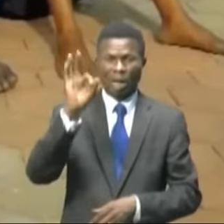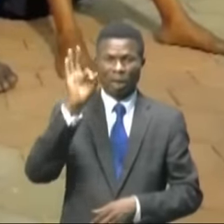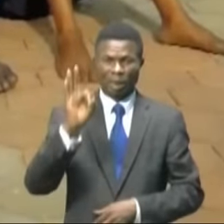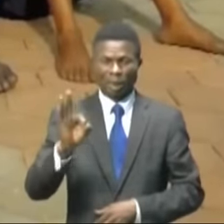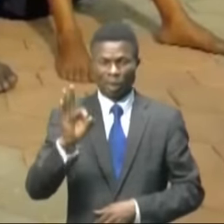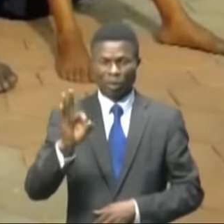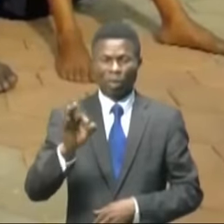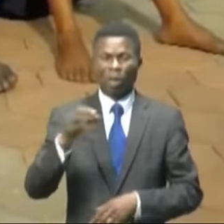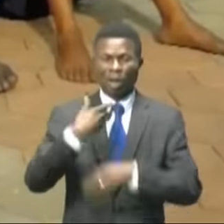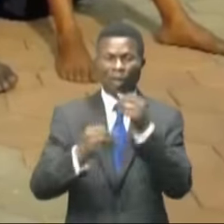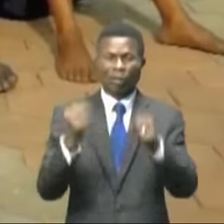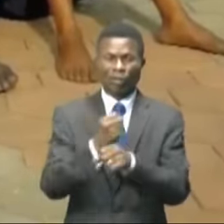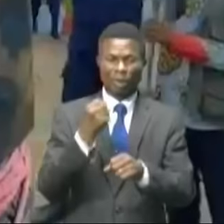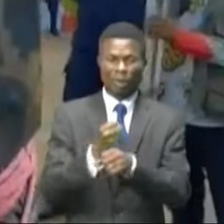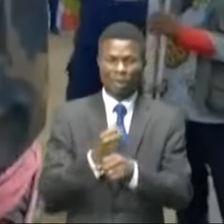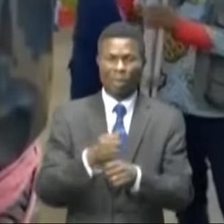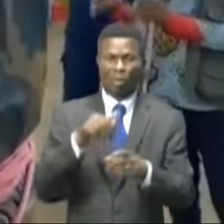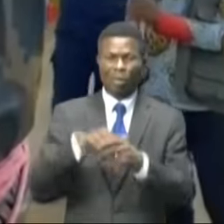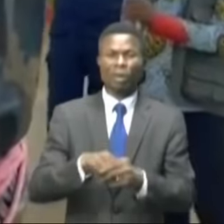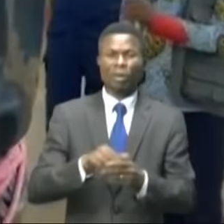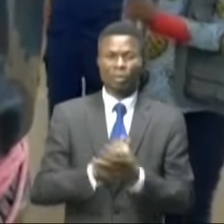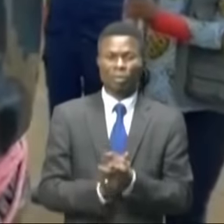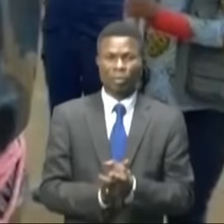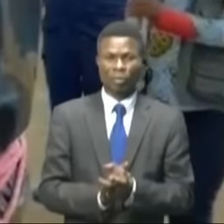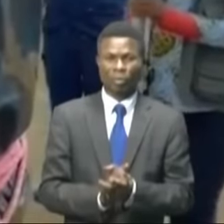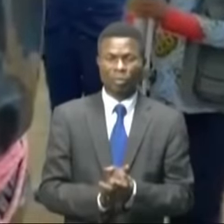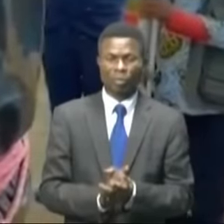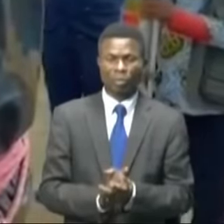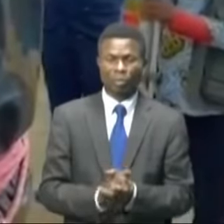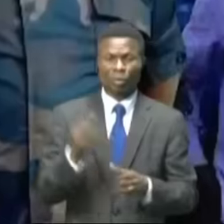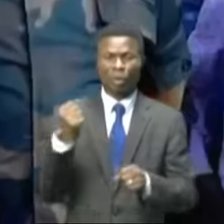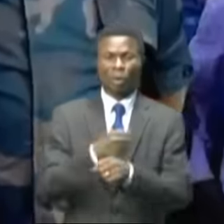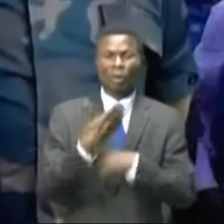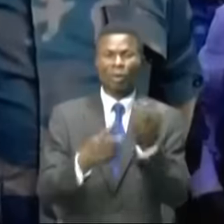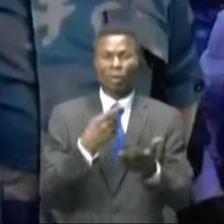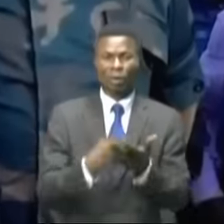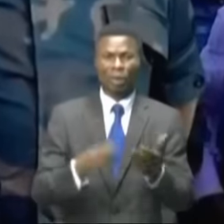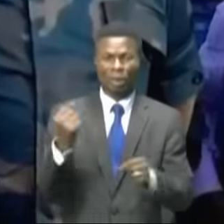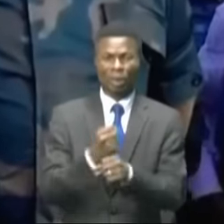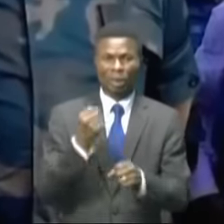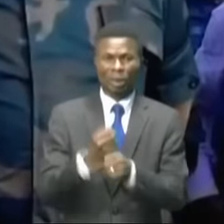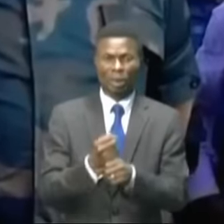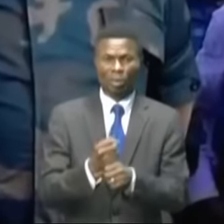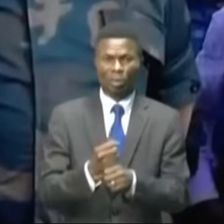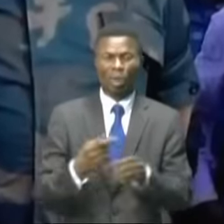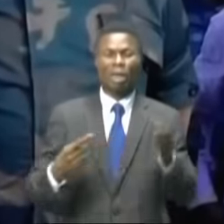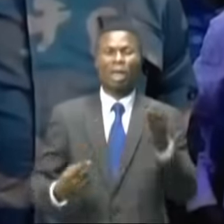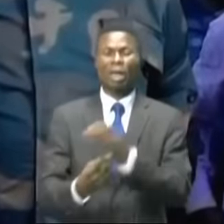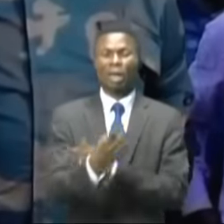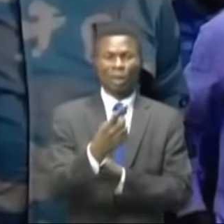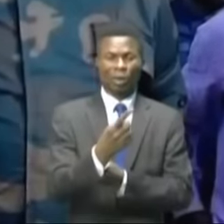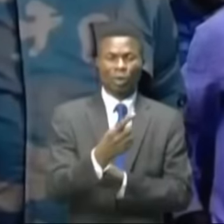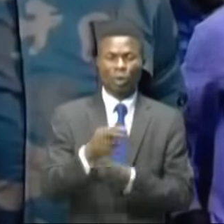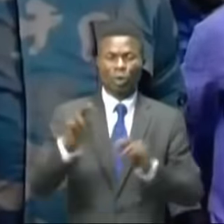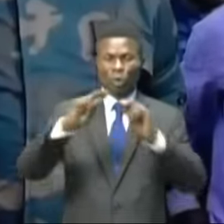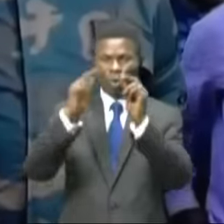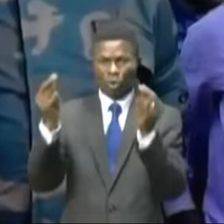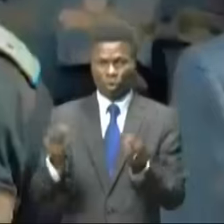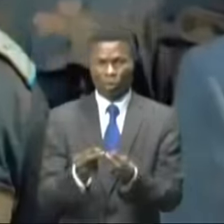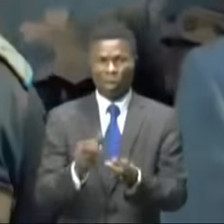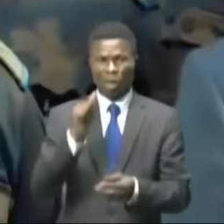des opérations de bouclage. Bonjour, vous avez autorisé à ces complices faire des opérations de démantèlement de réseau